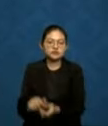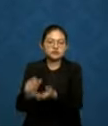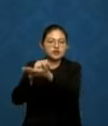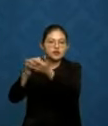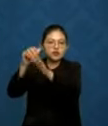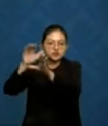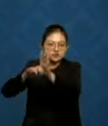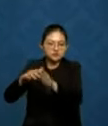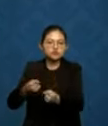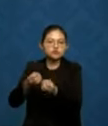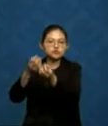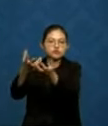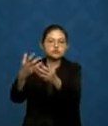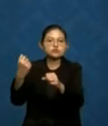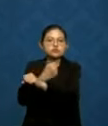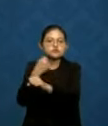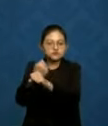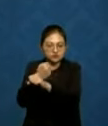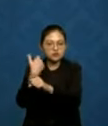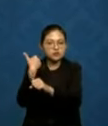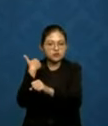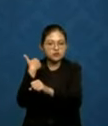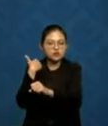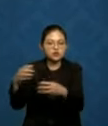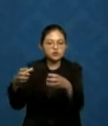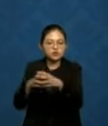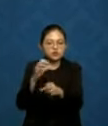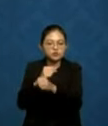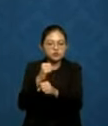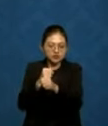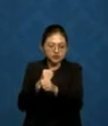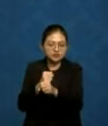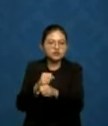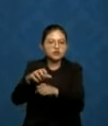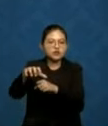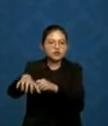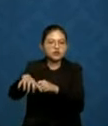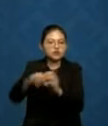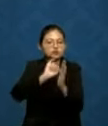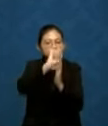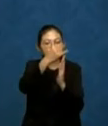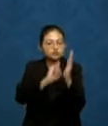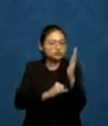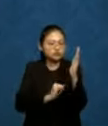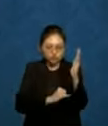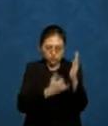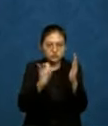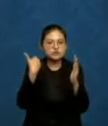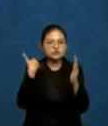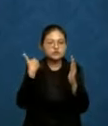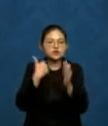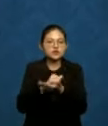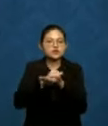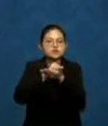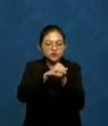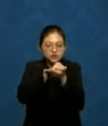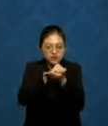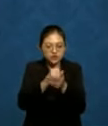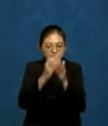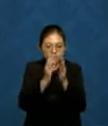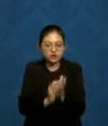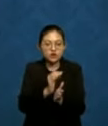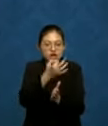ท่านในายอำเภอก็ส่งไปต่อที่หน่วยงานของพัฒนาฝีมือหนยงานประจำจังหวัดทุกจังหวัดก็จะเป็นการบริการพี่น้องประชา